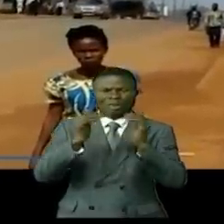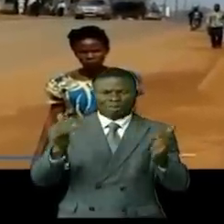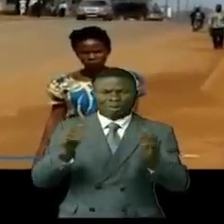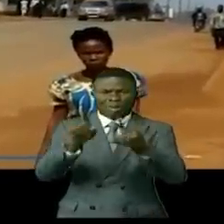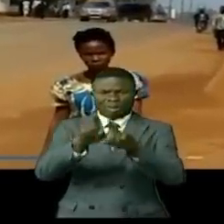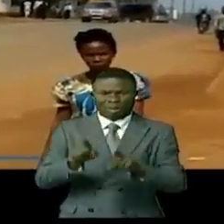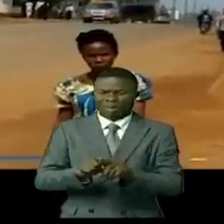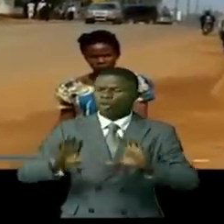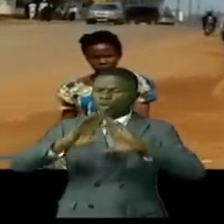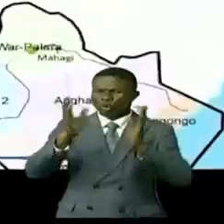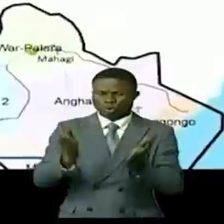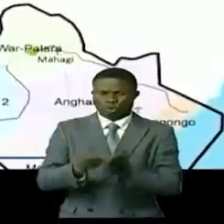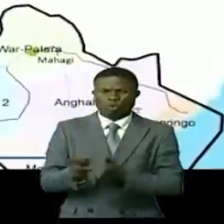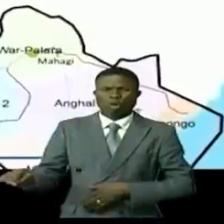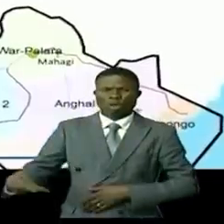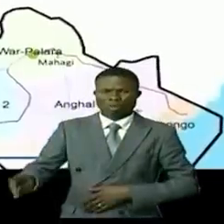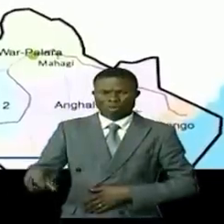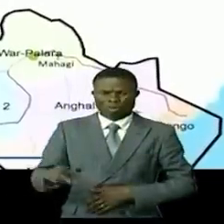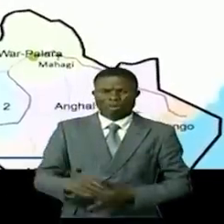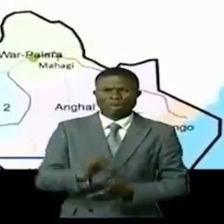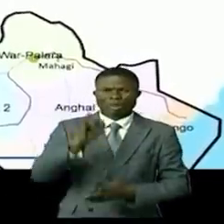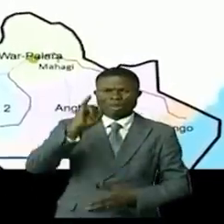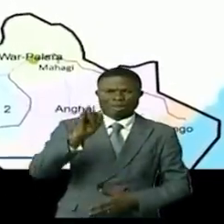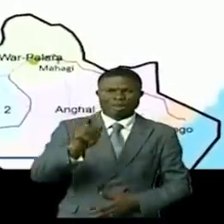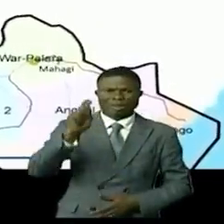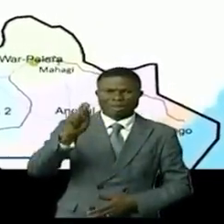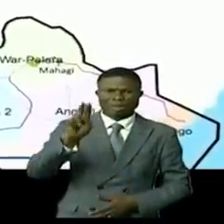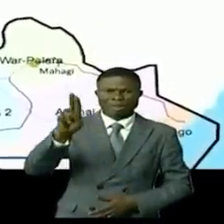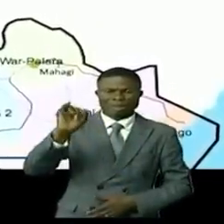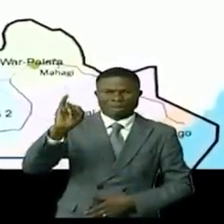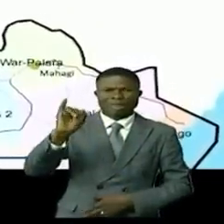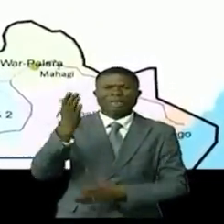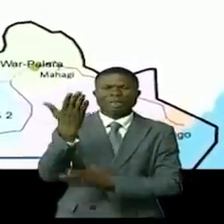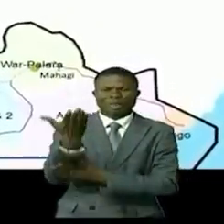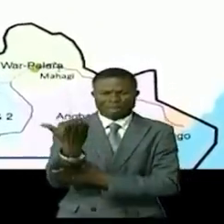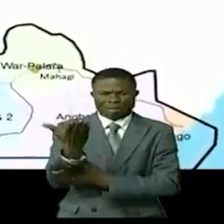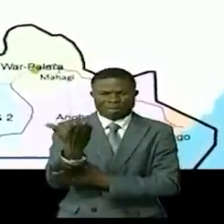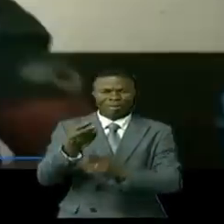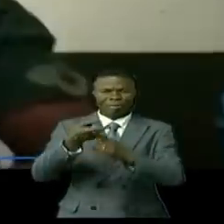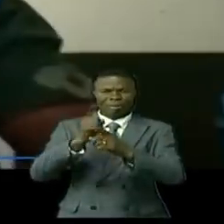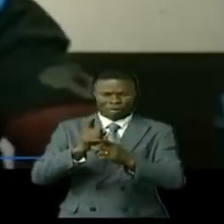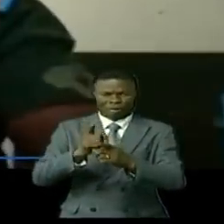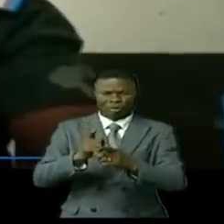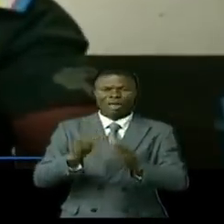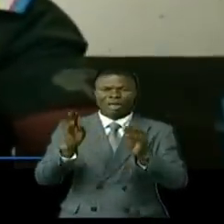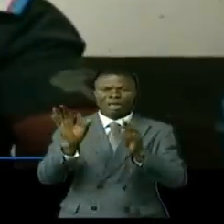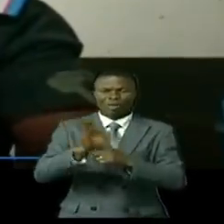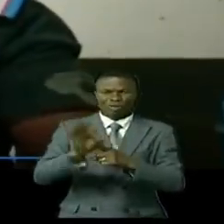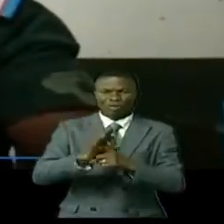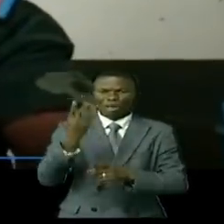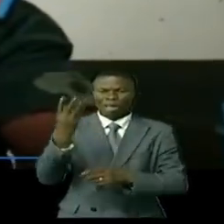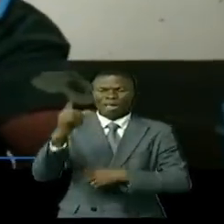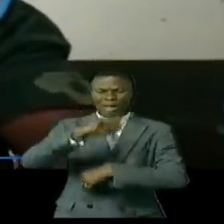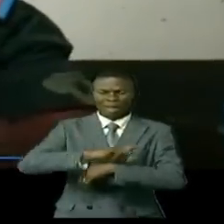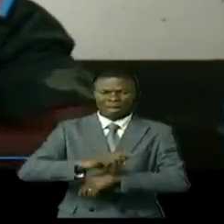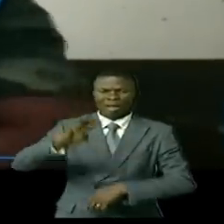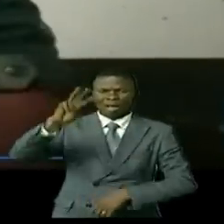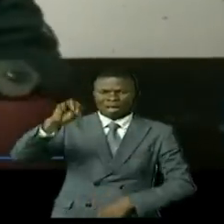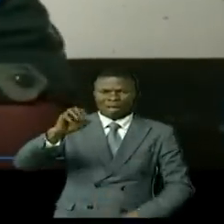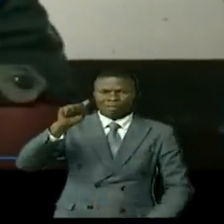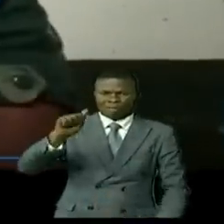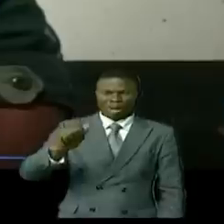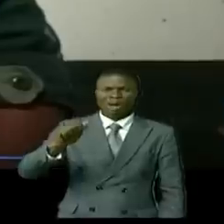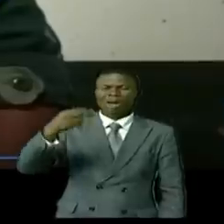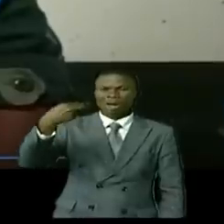de l'ensemble de la province de l'Ituri. C'est l'une des recommandations issues d'un atelier de 4 jours tenu à Mahagi par le gouvernement